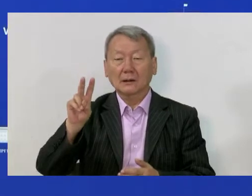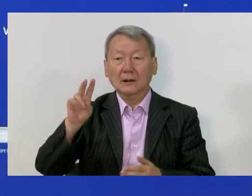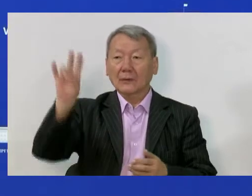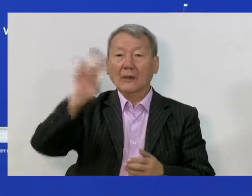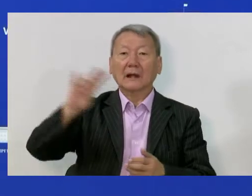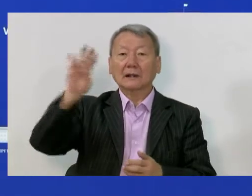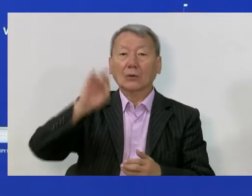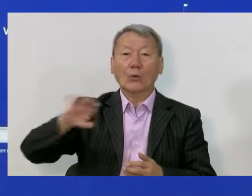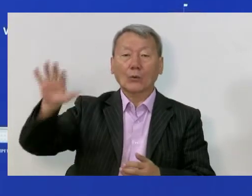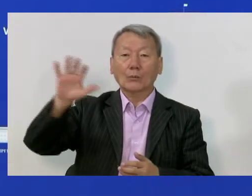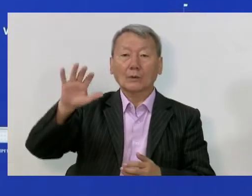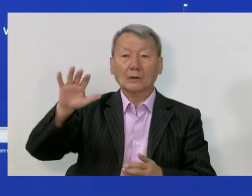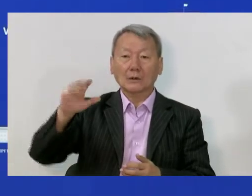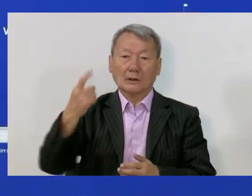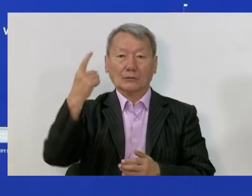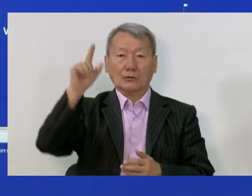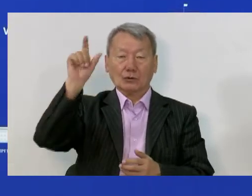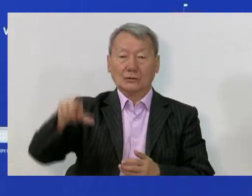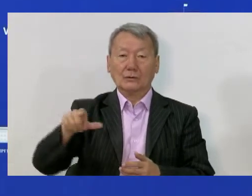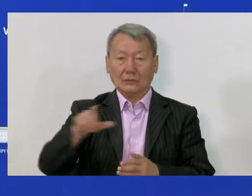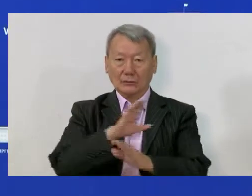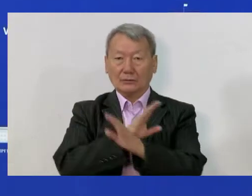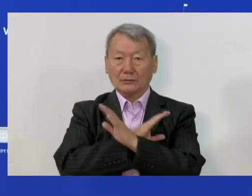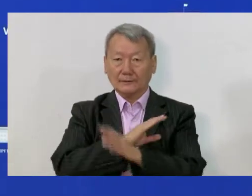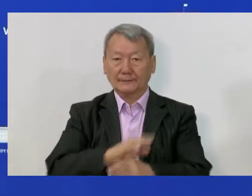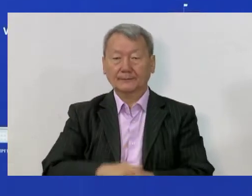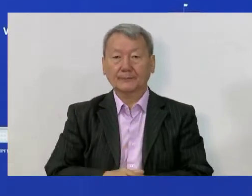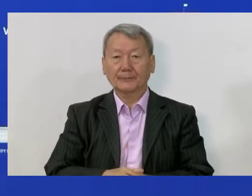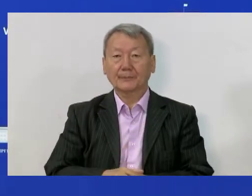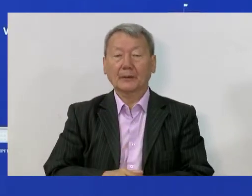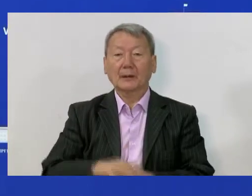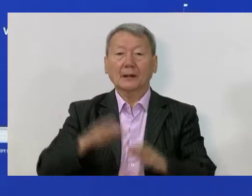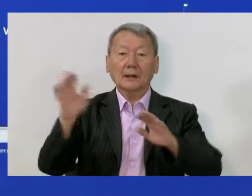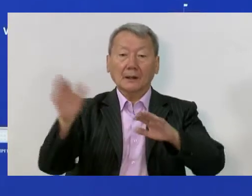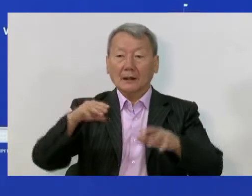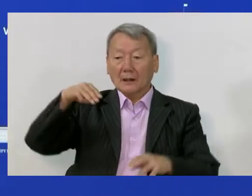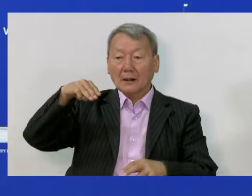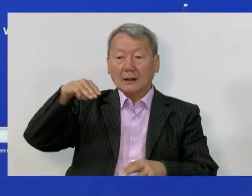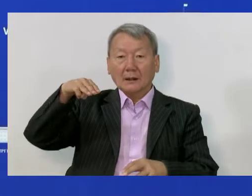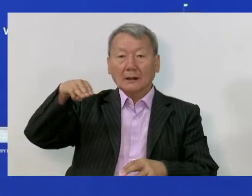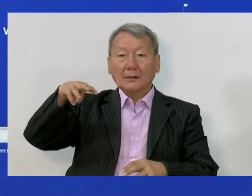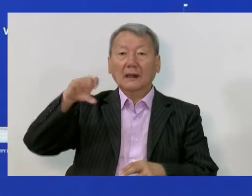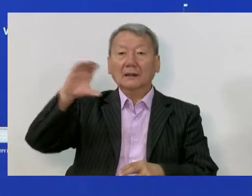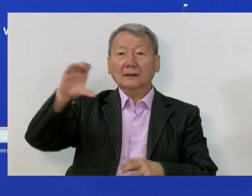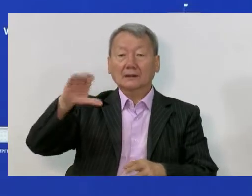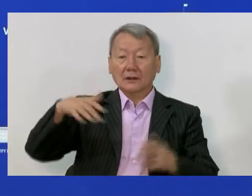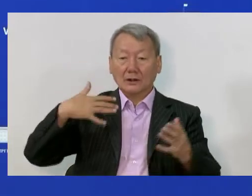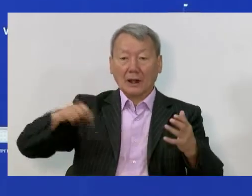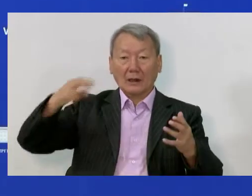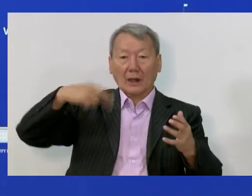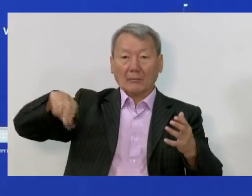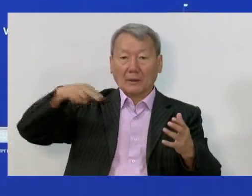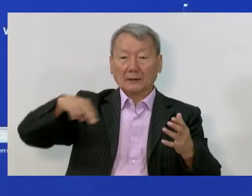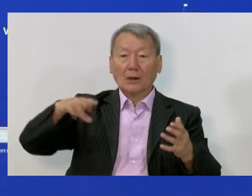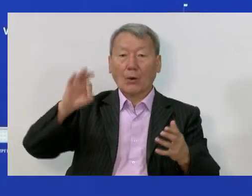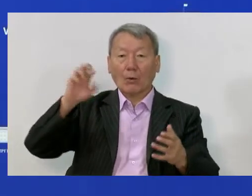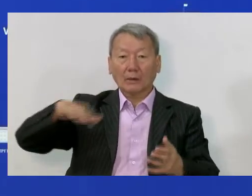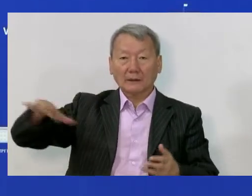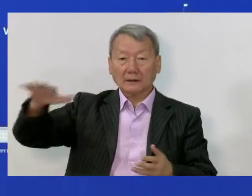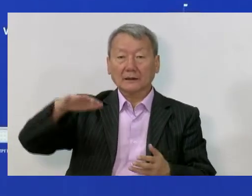Нарын облысында 1 ұшырғатталды. Талас облысында, жалаба облысында